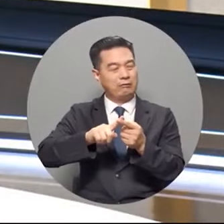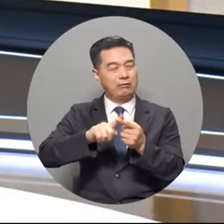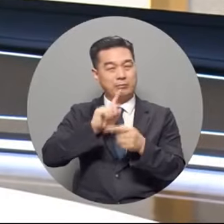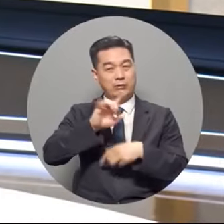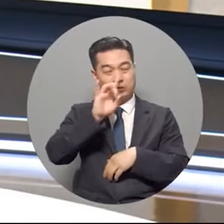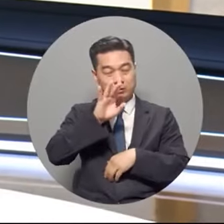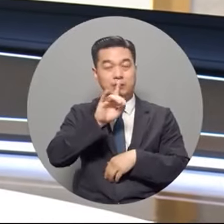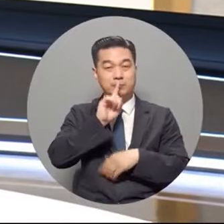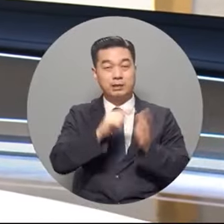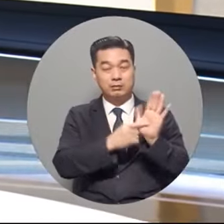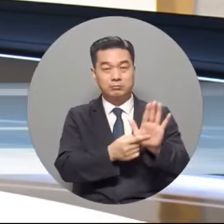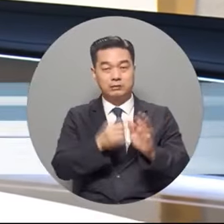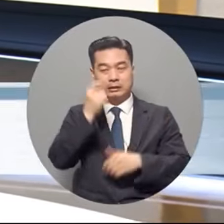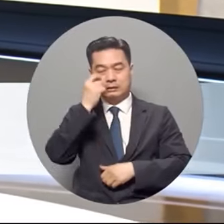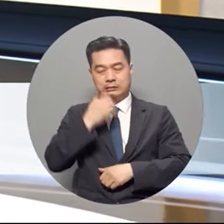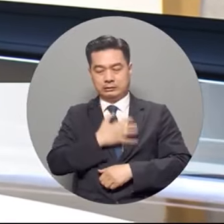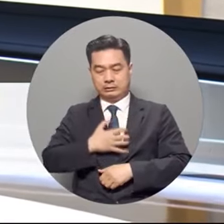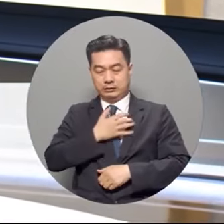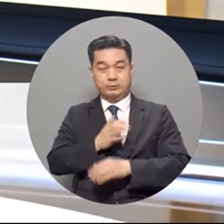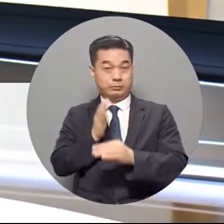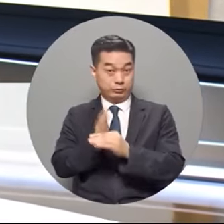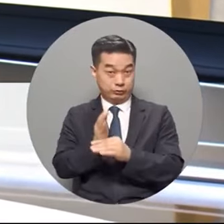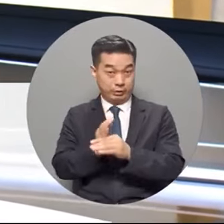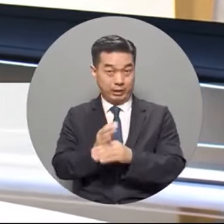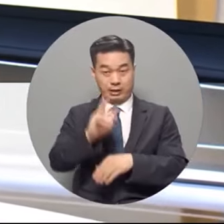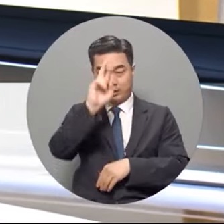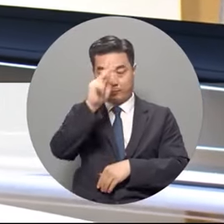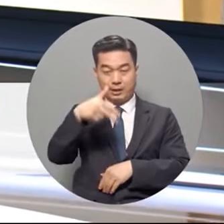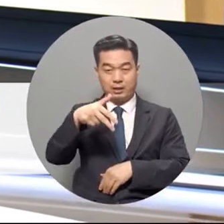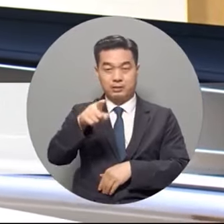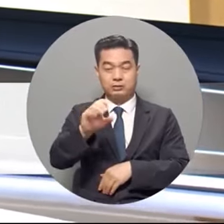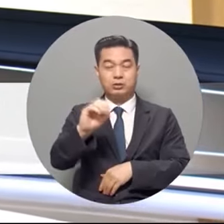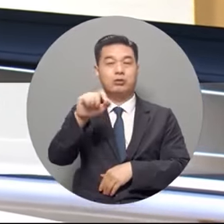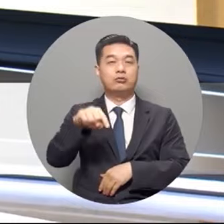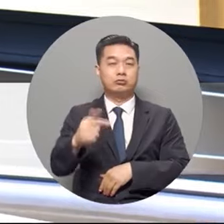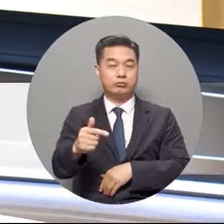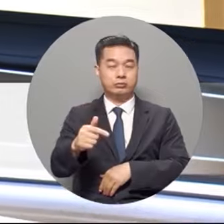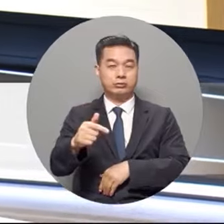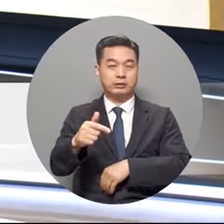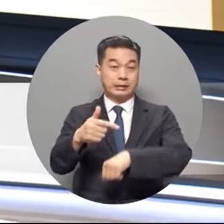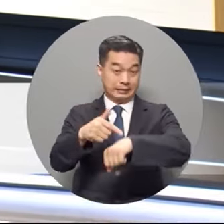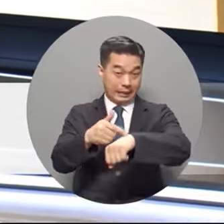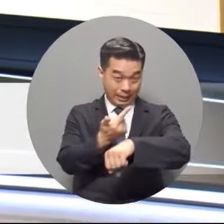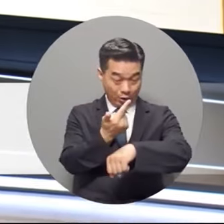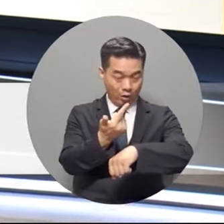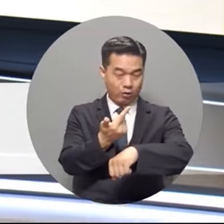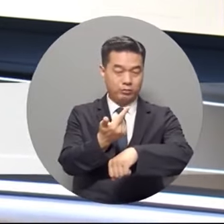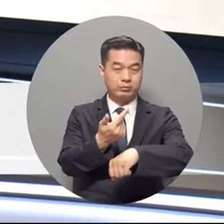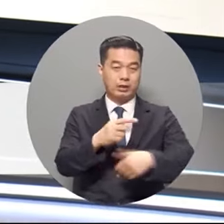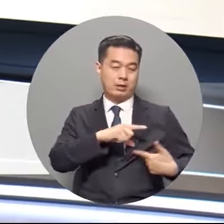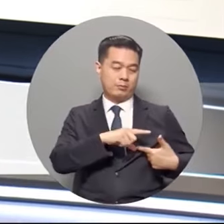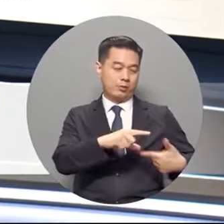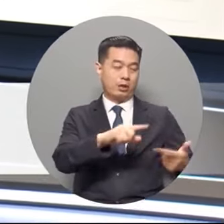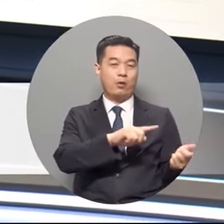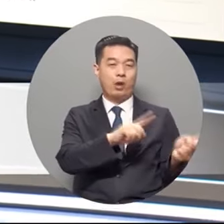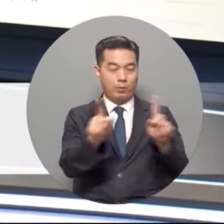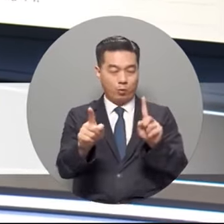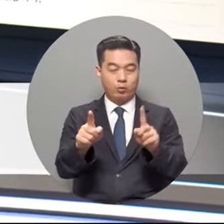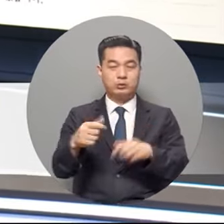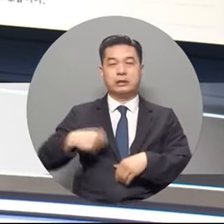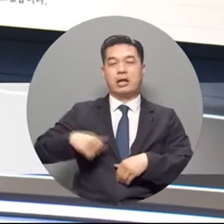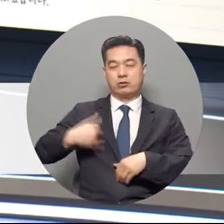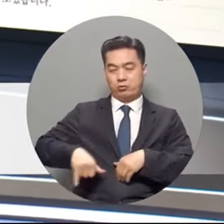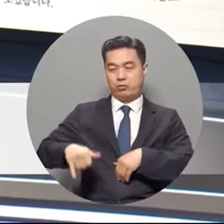슬픔 속에서도 박정훈 대령 명예 회복과 선처 우리 장병들에게 비극이 반복되지 않게 해줄 것을